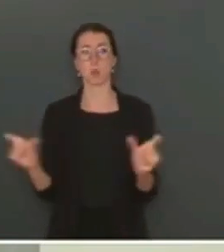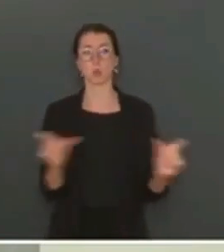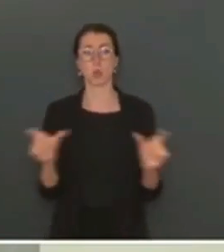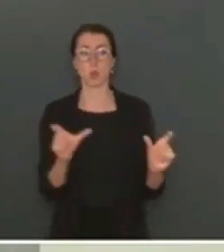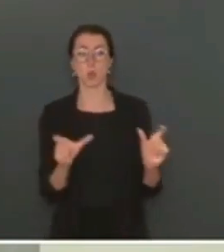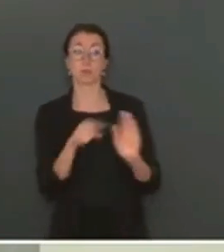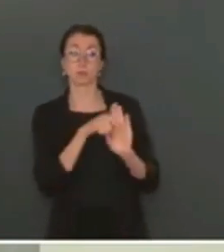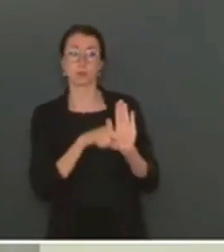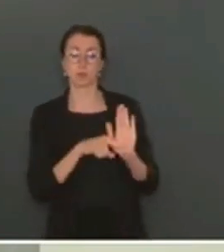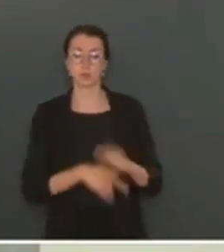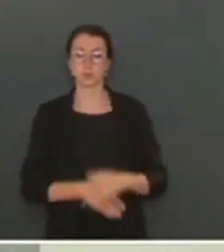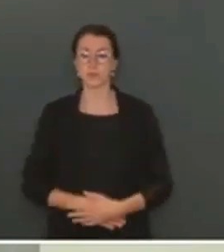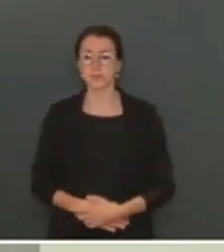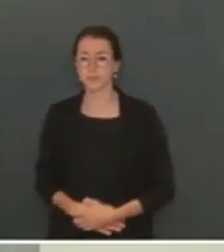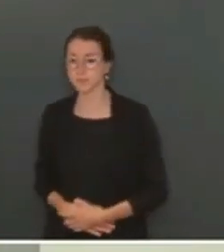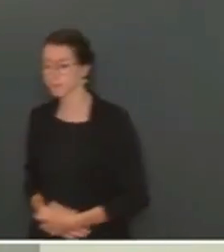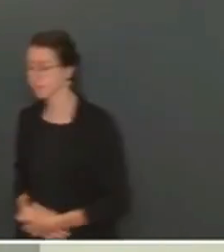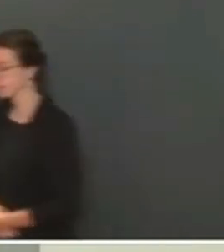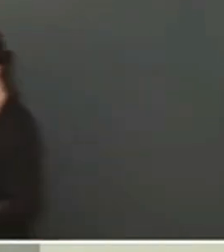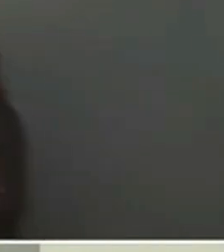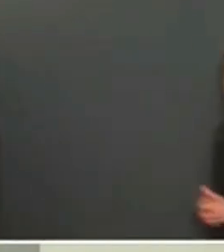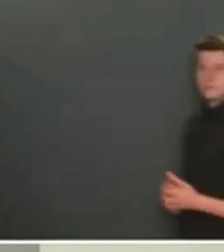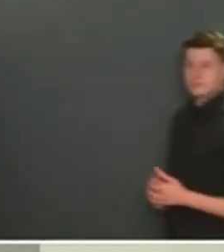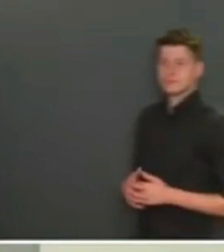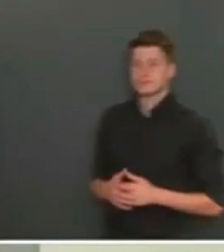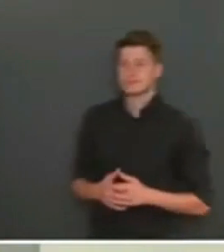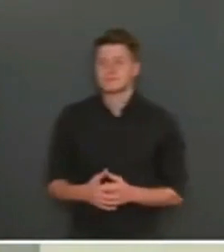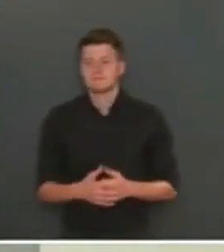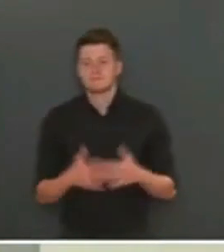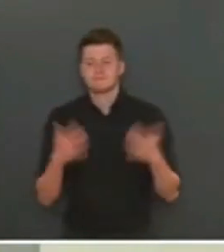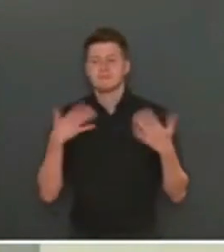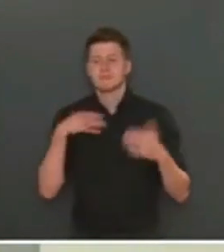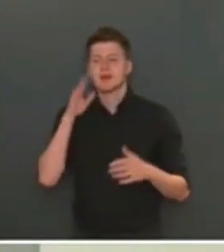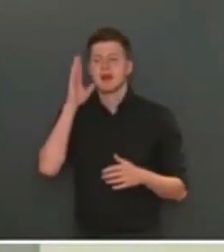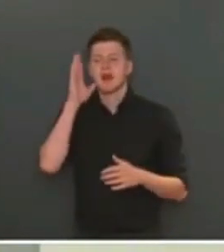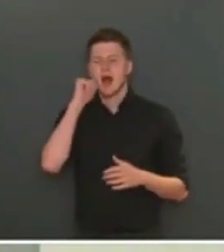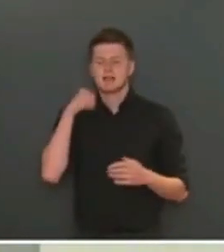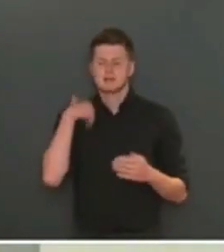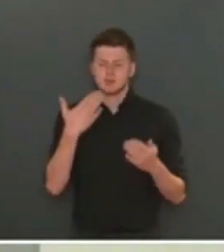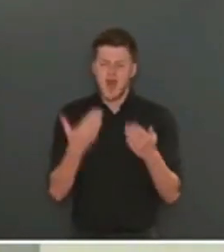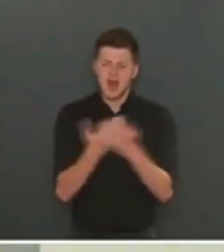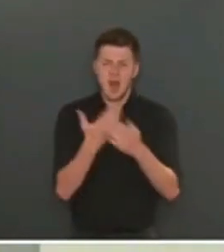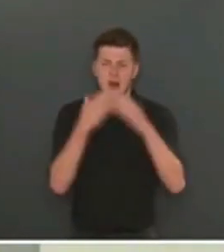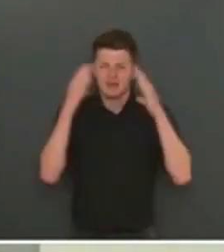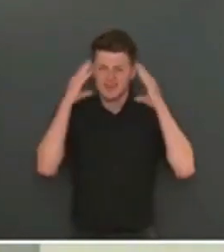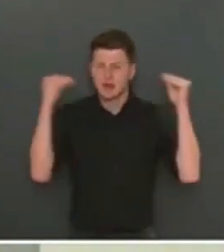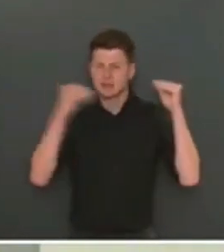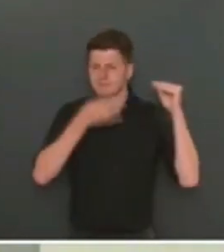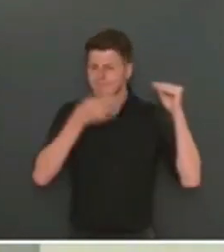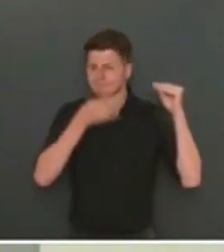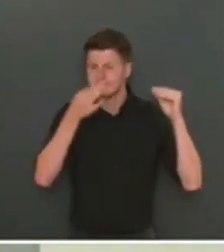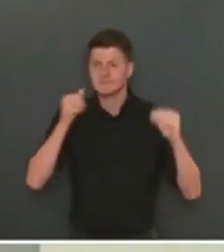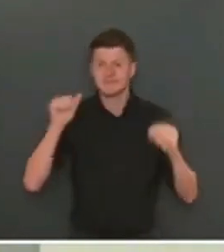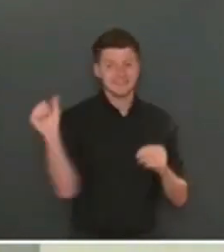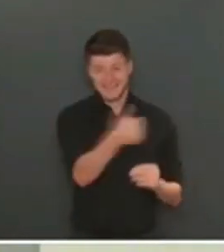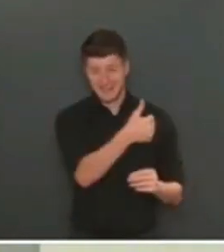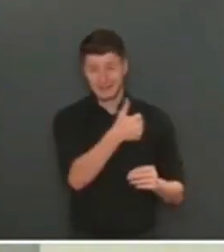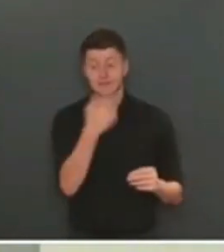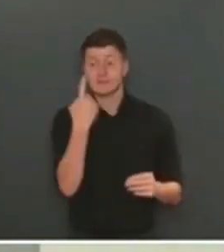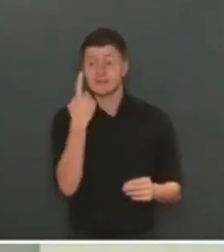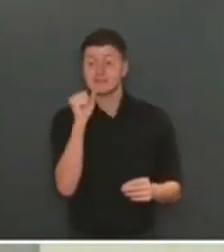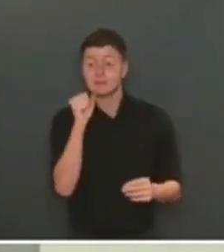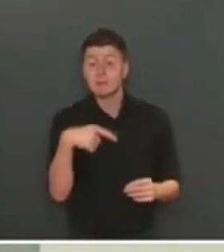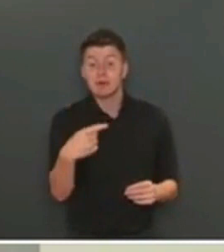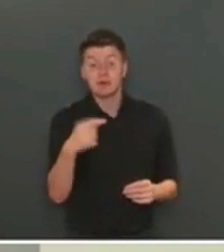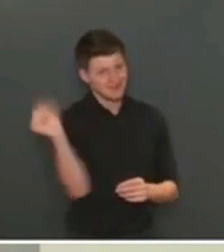Et je me ferai en l'erlandais, donc tous les élèves rentreront à l'école le 1er septembre prochain, et ce à